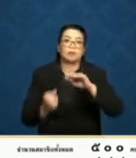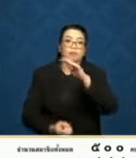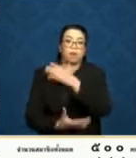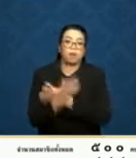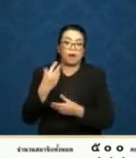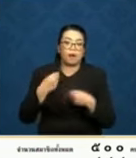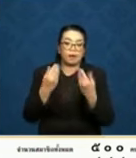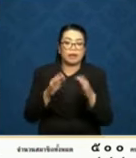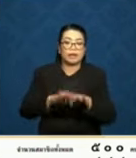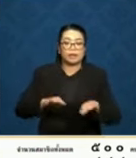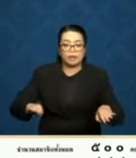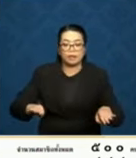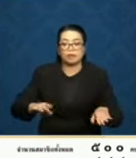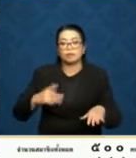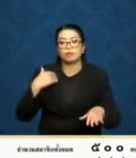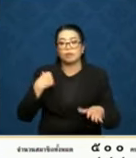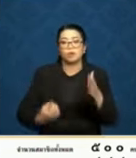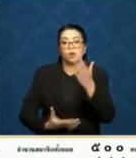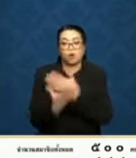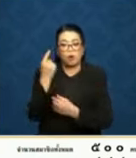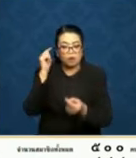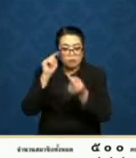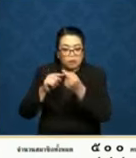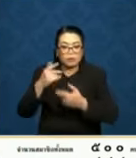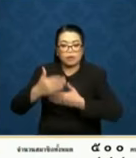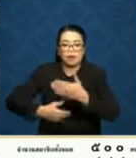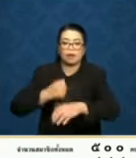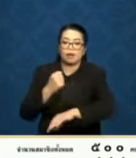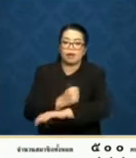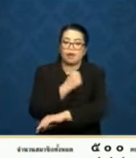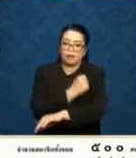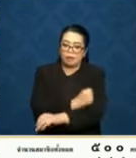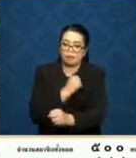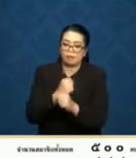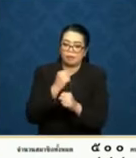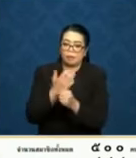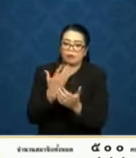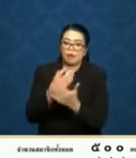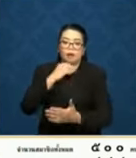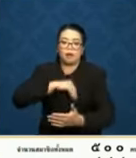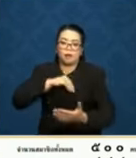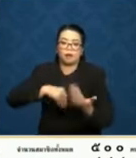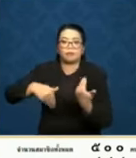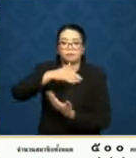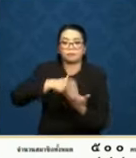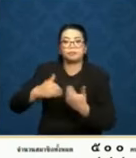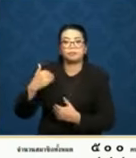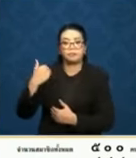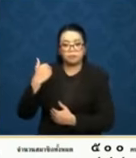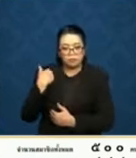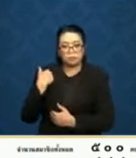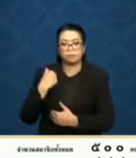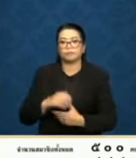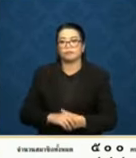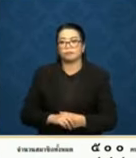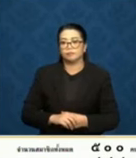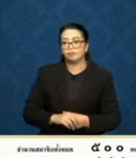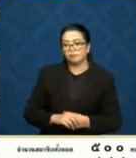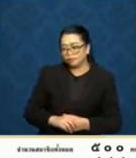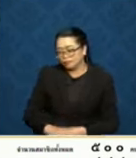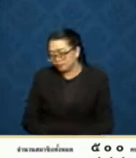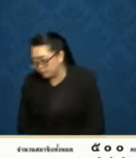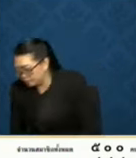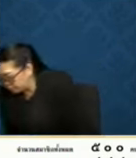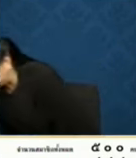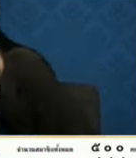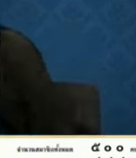ให้กับลูกหลานของพวกเราได้เข้าไปสู่ตลาดแงงานที่ตรงและตอดประโจทย์กับความตองการของตลาดแงงานที่มากข